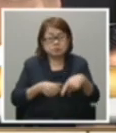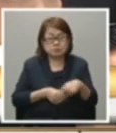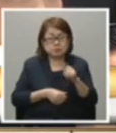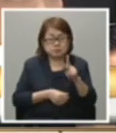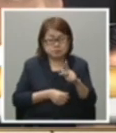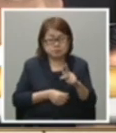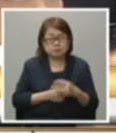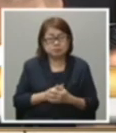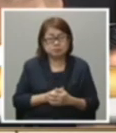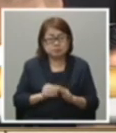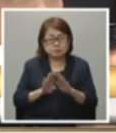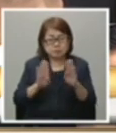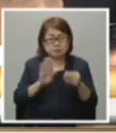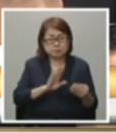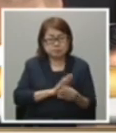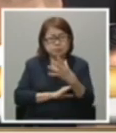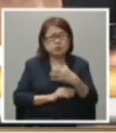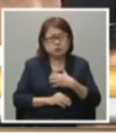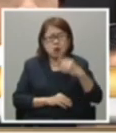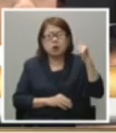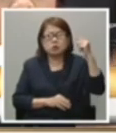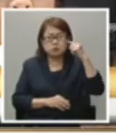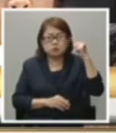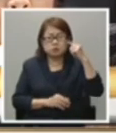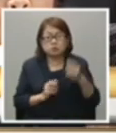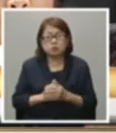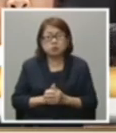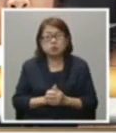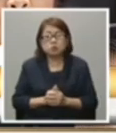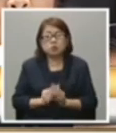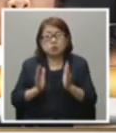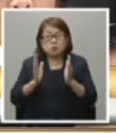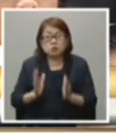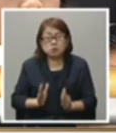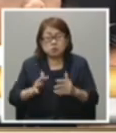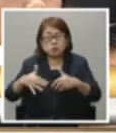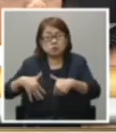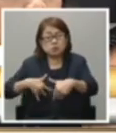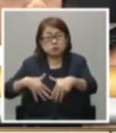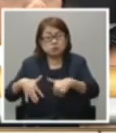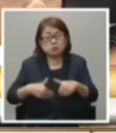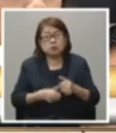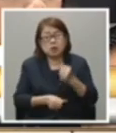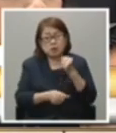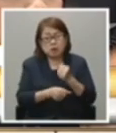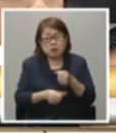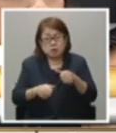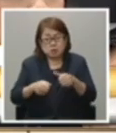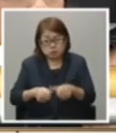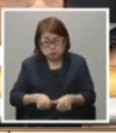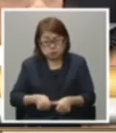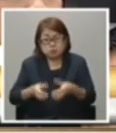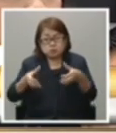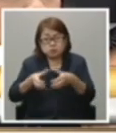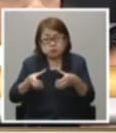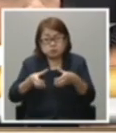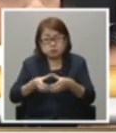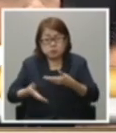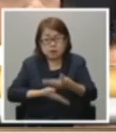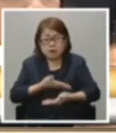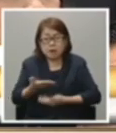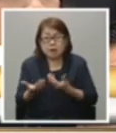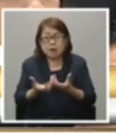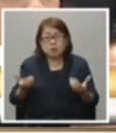ดิฉันอยากรู้จริงๆว่าประชาชนที่เขาอยู่ในอุตสาหกรรมนี้อยู่ในวงการนี้เ